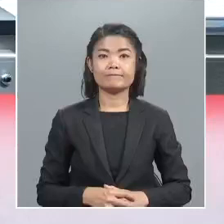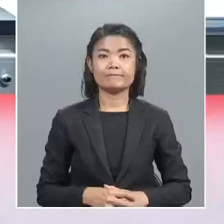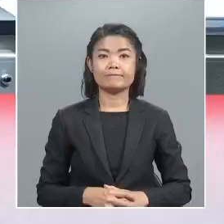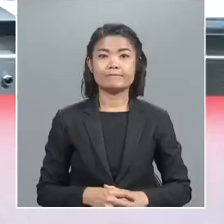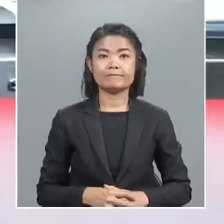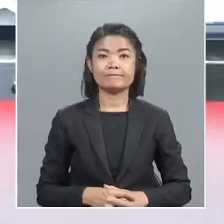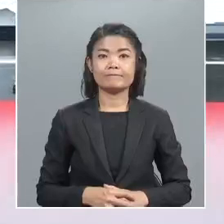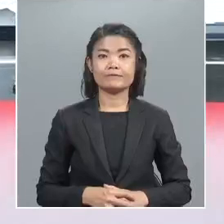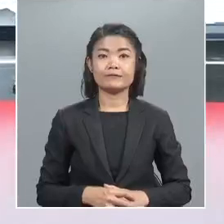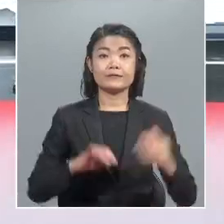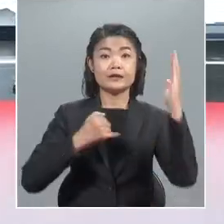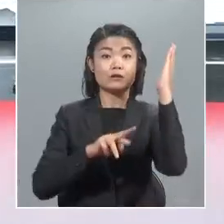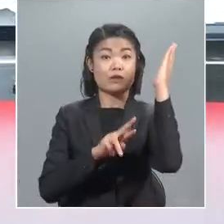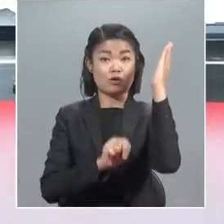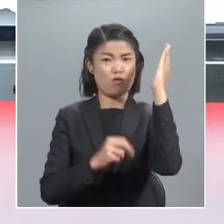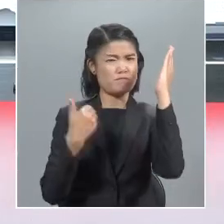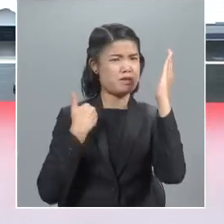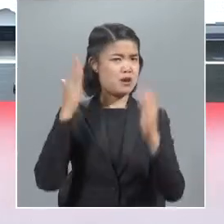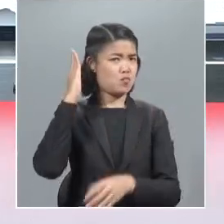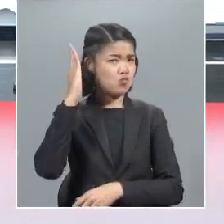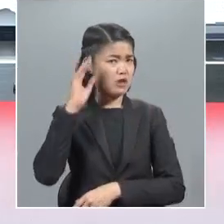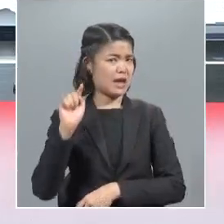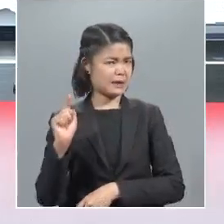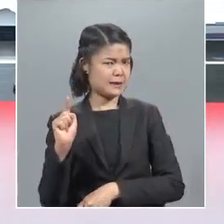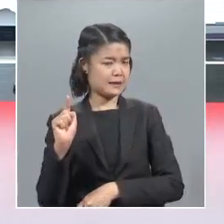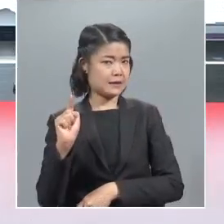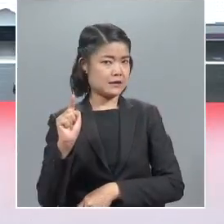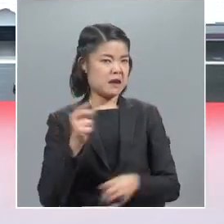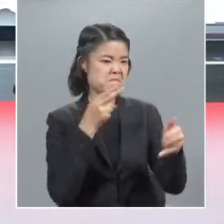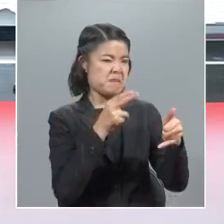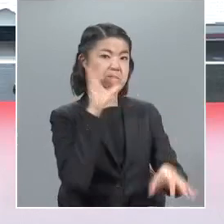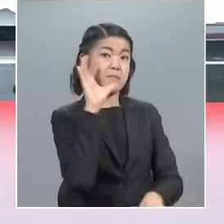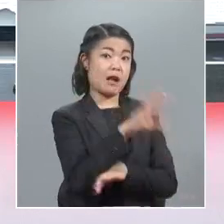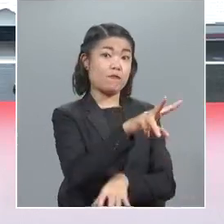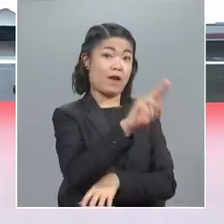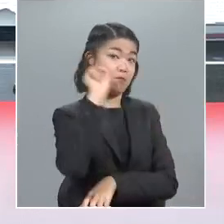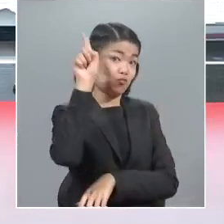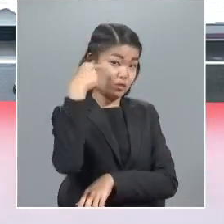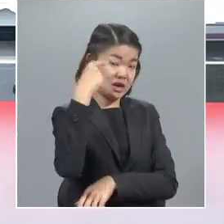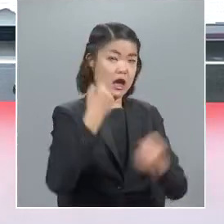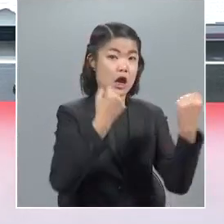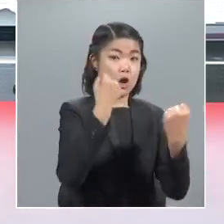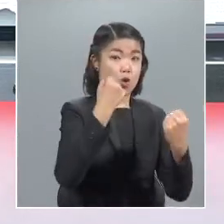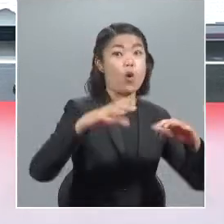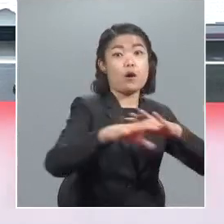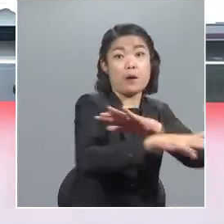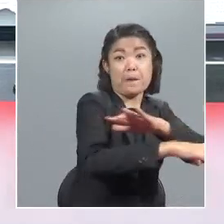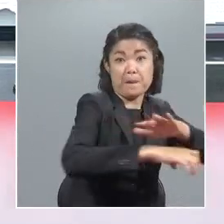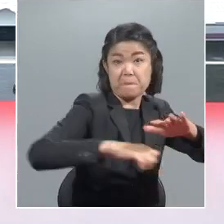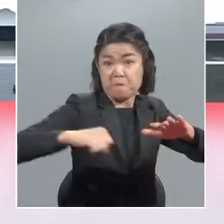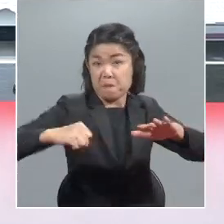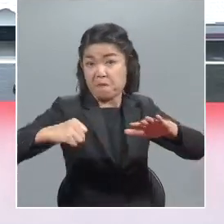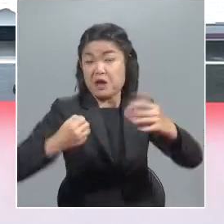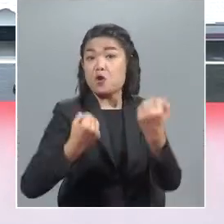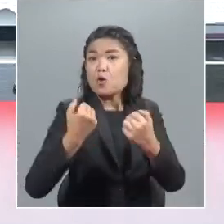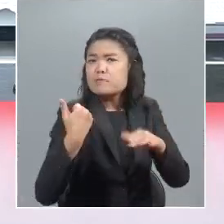เอาที่ระนองกรณีหนุ่มคนนึงใช้ปืนหัวแฟนสาวหลังจากนั้นก็มีการขโมยรถกระบะของเจ้าหน้าที่ไปบน